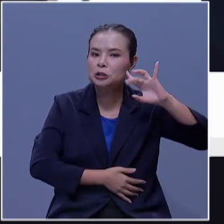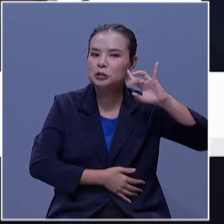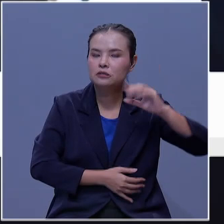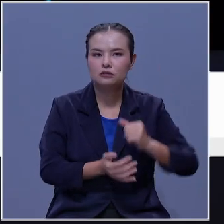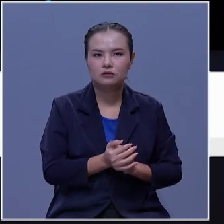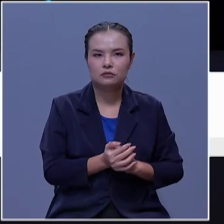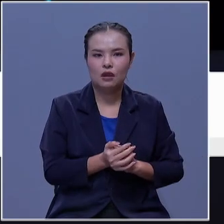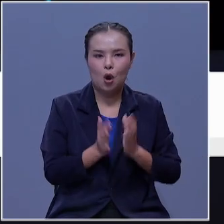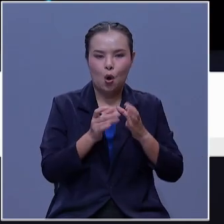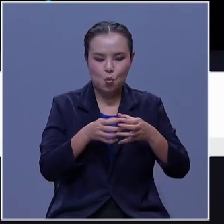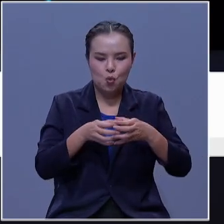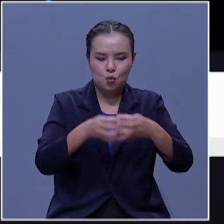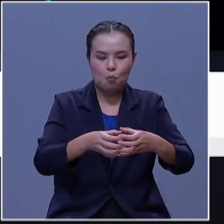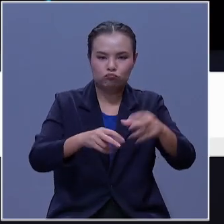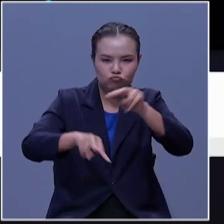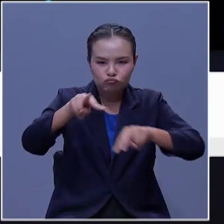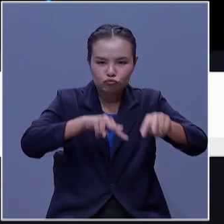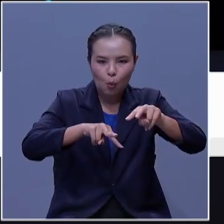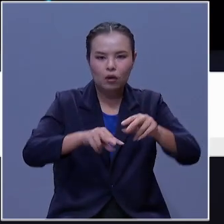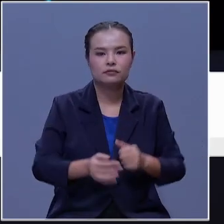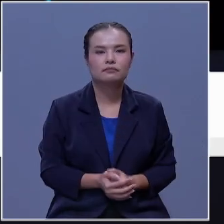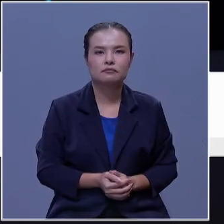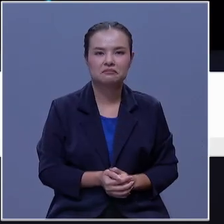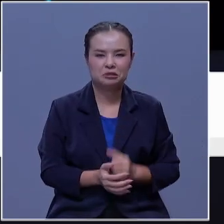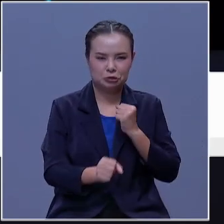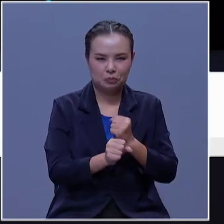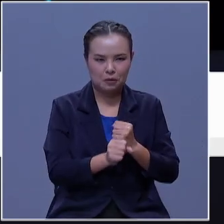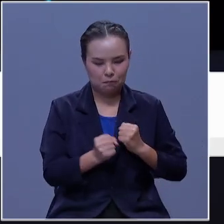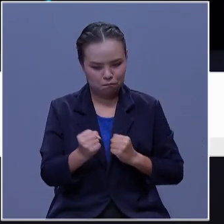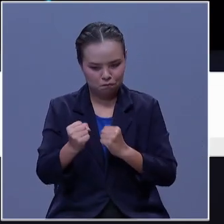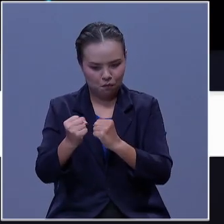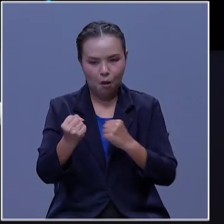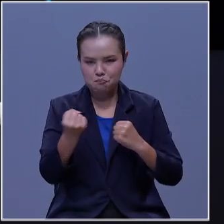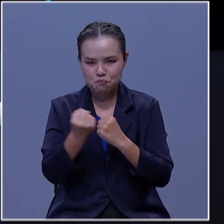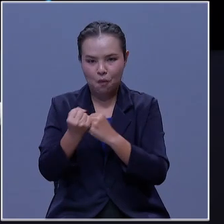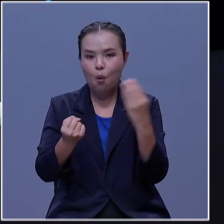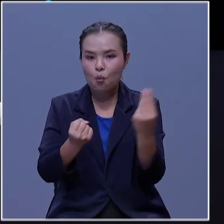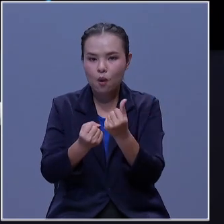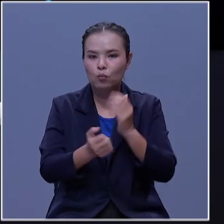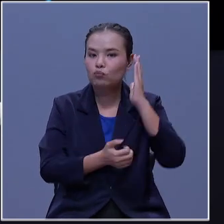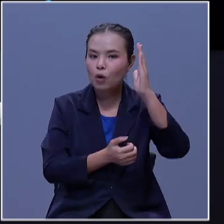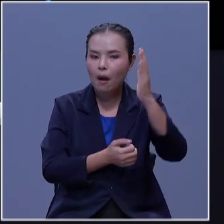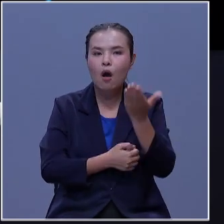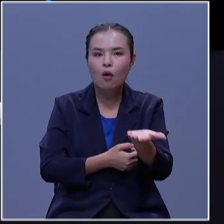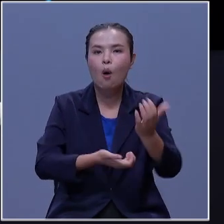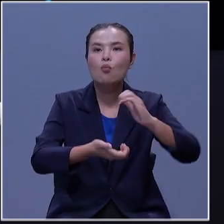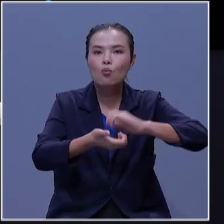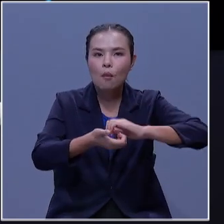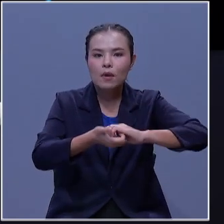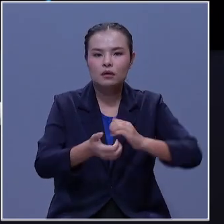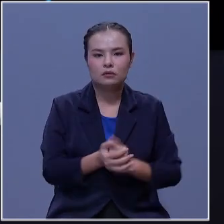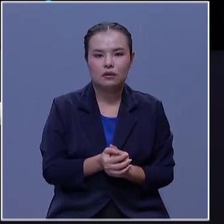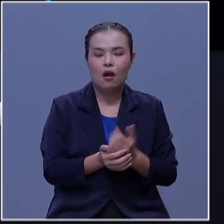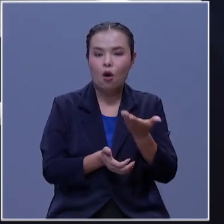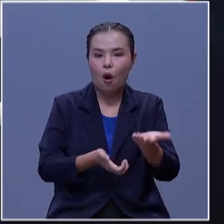างหน้าไซต์เลย ครับ นี่ท่านบอกว่าต้องทำงานเชิงรุกแล้วหลังจากนี้ไปจะขอความร่วมมือถ้าสมมุติขอความ